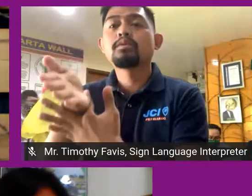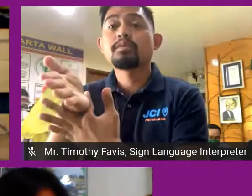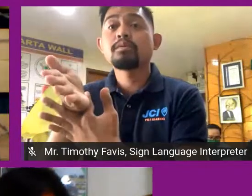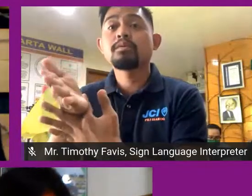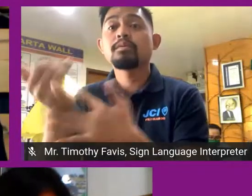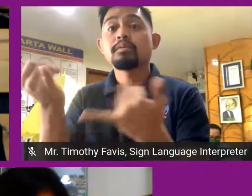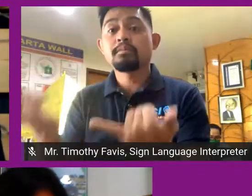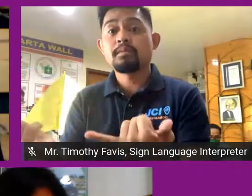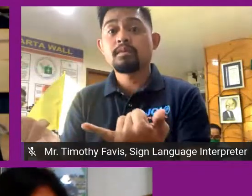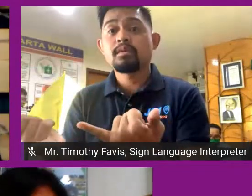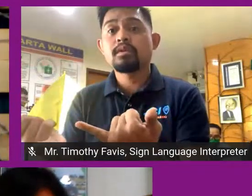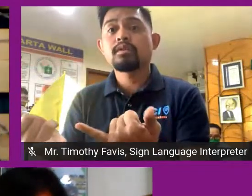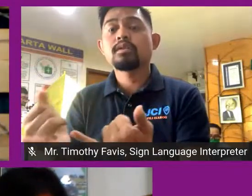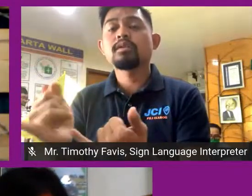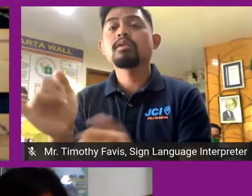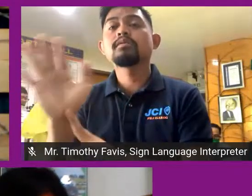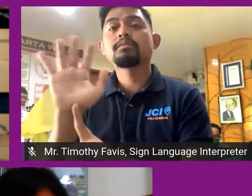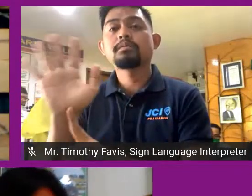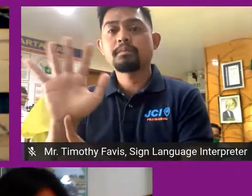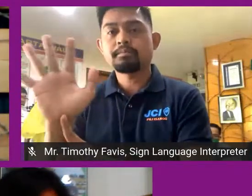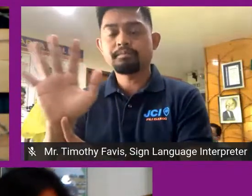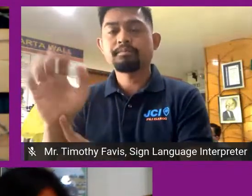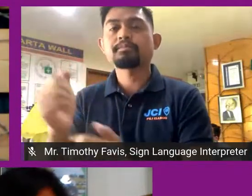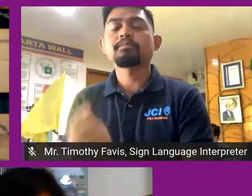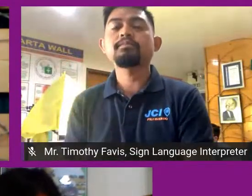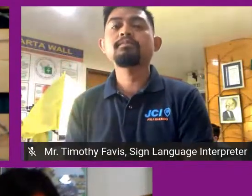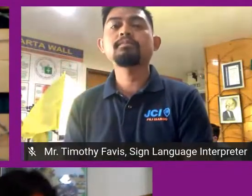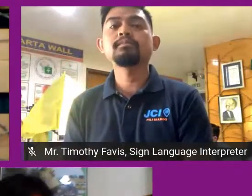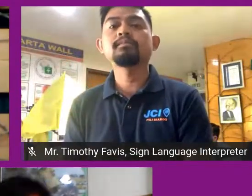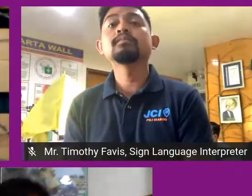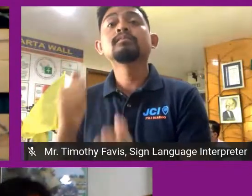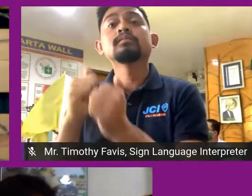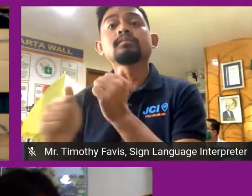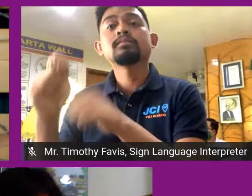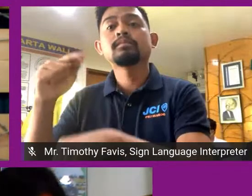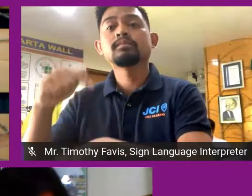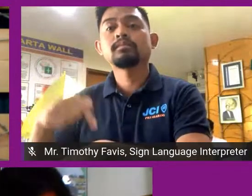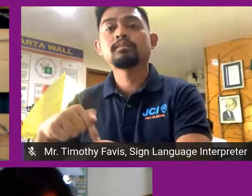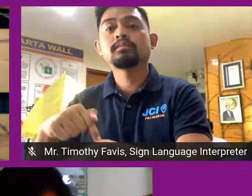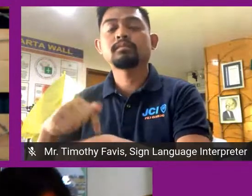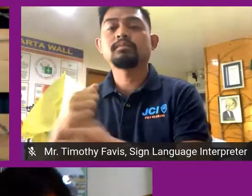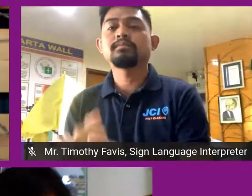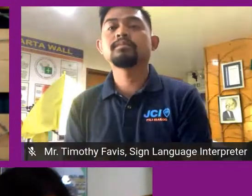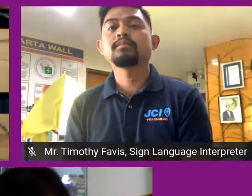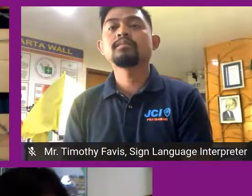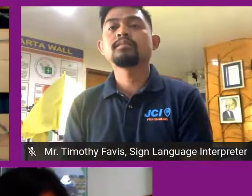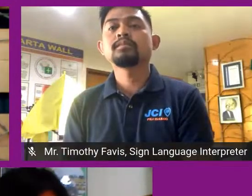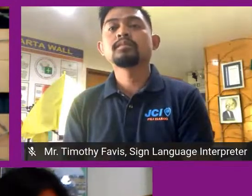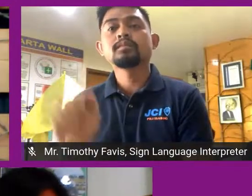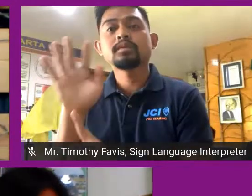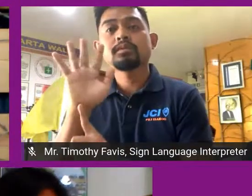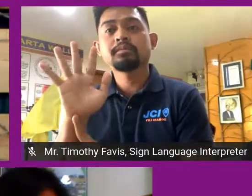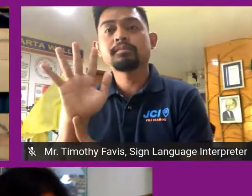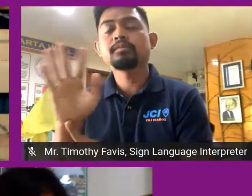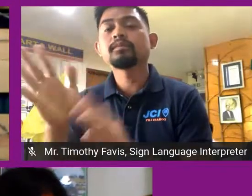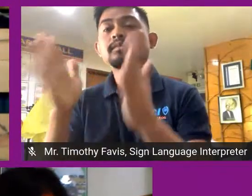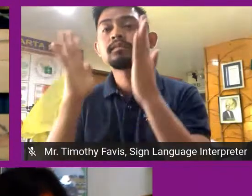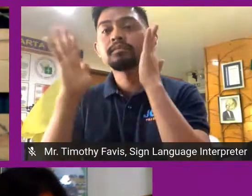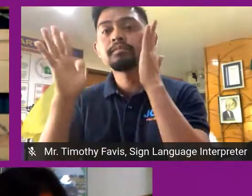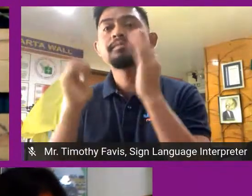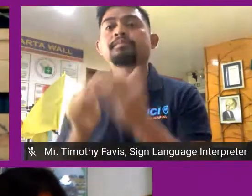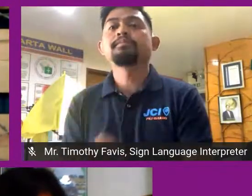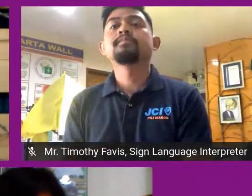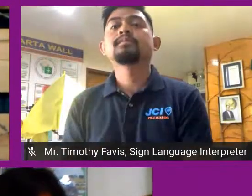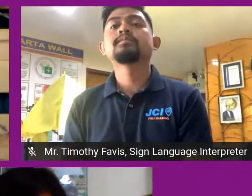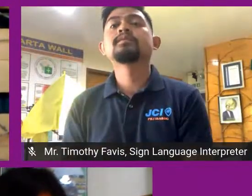ganitong pamamaraan sa tulong ng makabagong teknolohiya. Kaya sa lahat ng ating viewers na sumusubaybay,